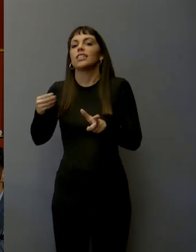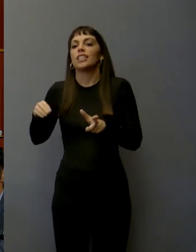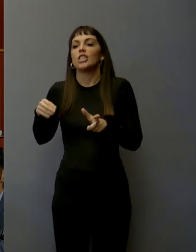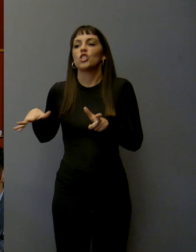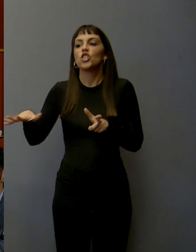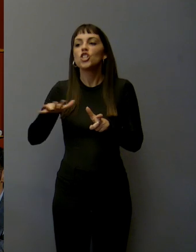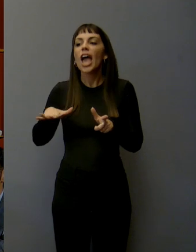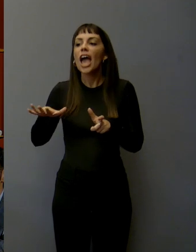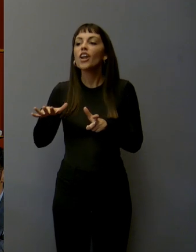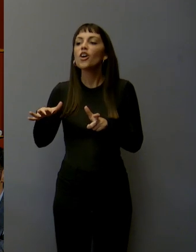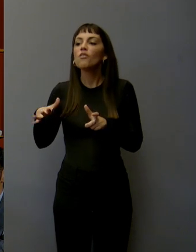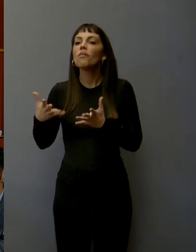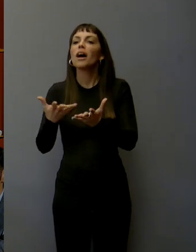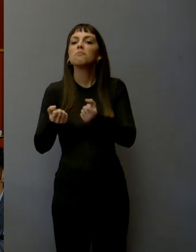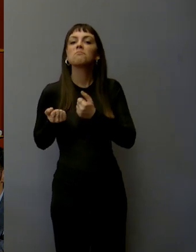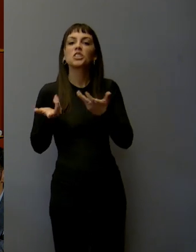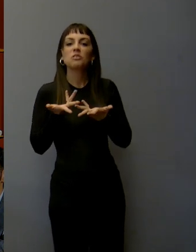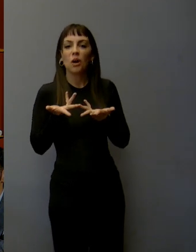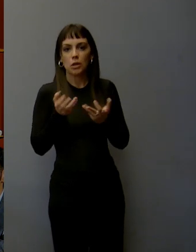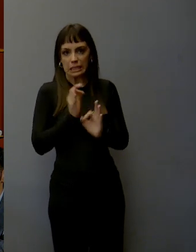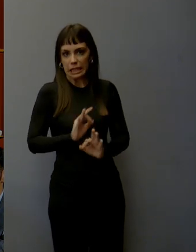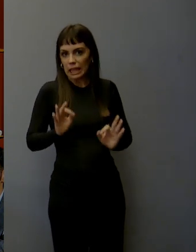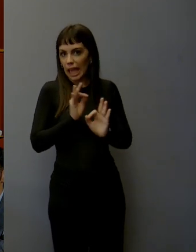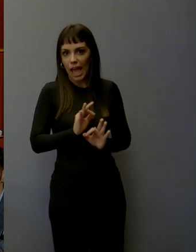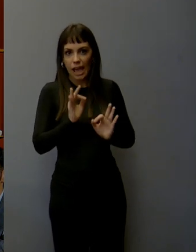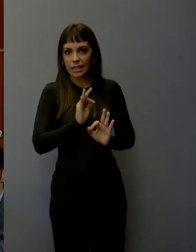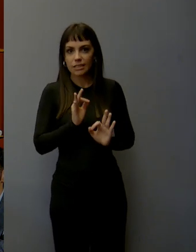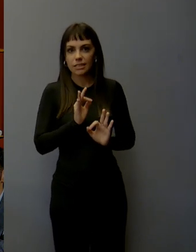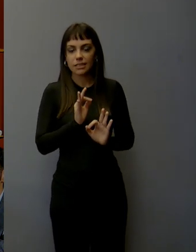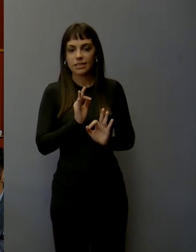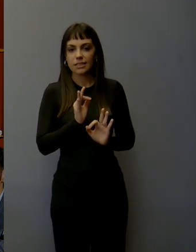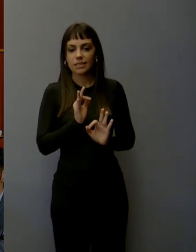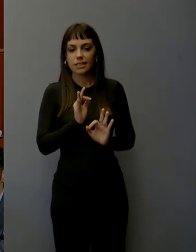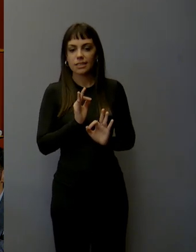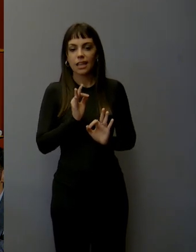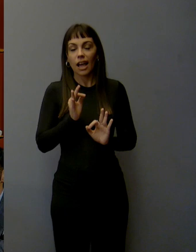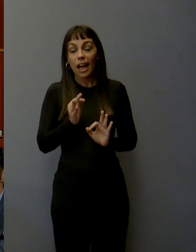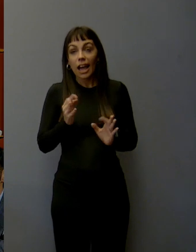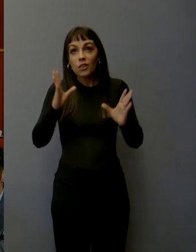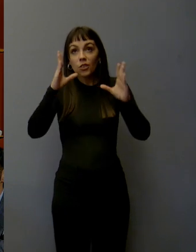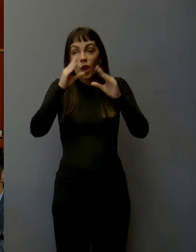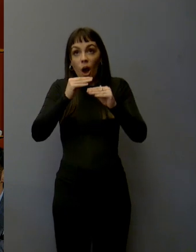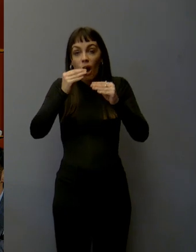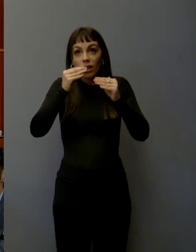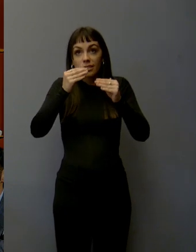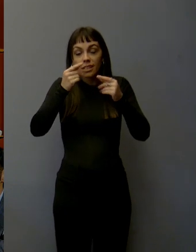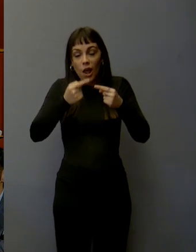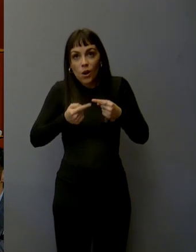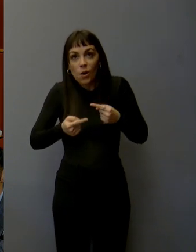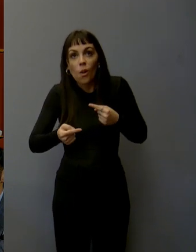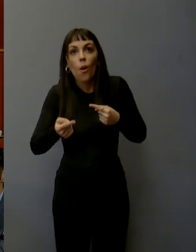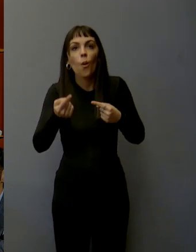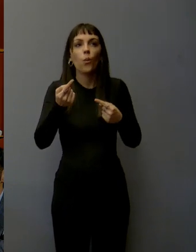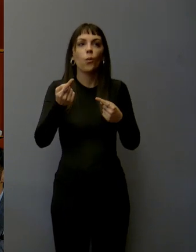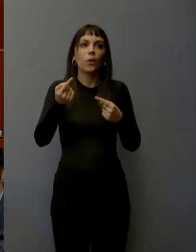nulla E allora ci sarebbe da discutere se avessimo una lunga notte davanti a noi anche nel senso stesso